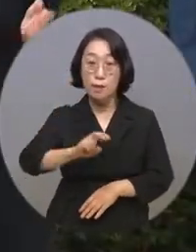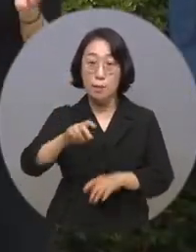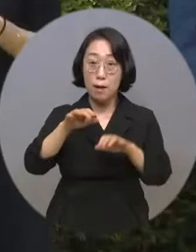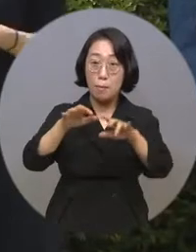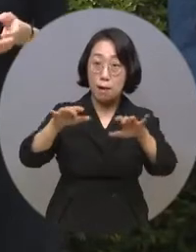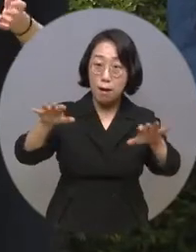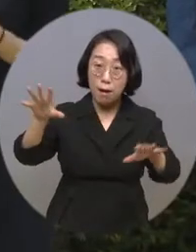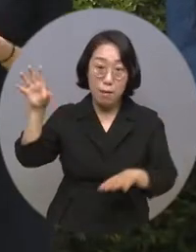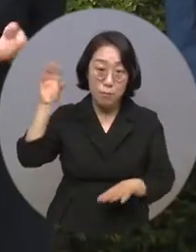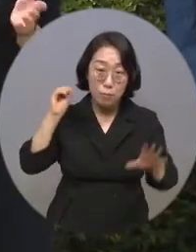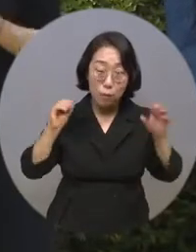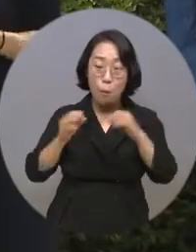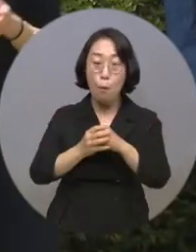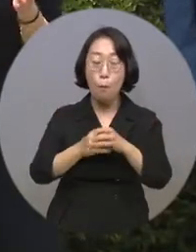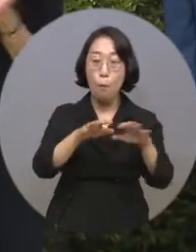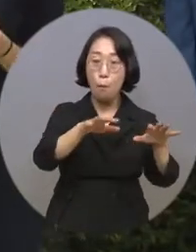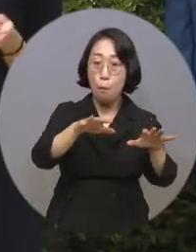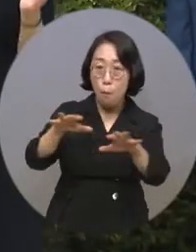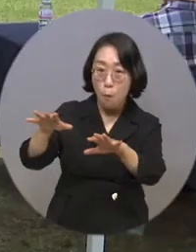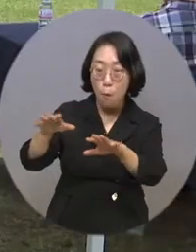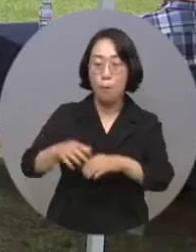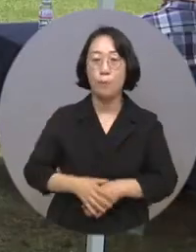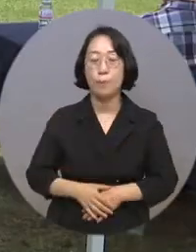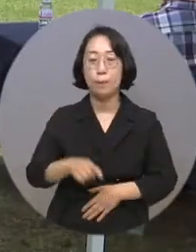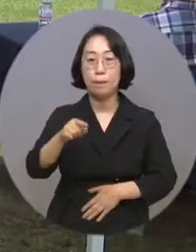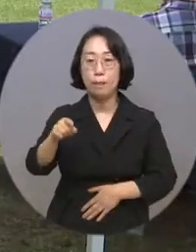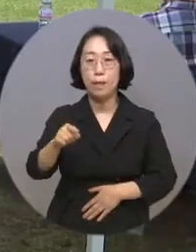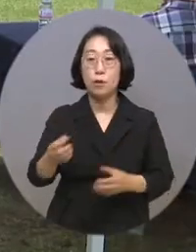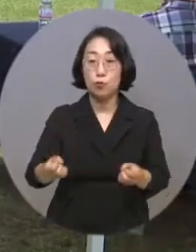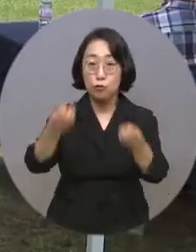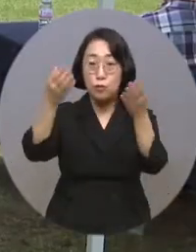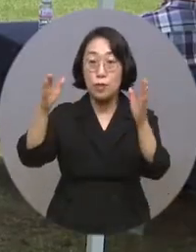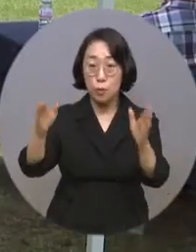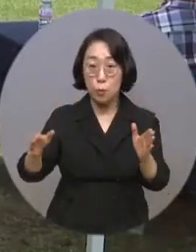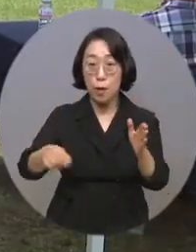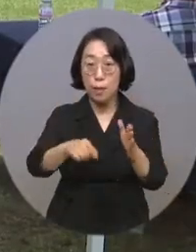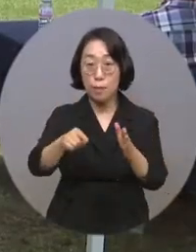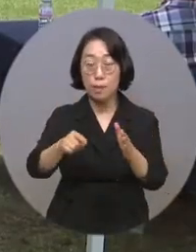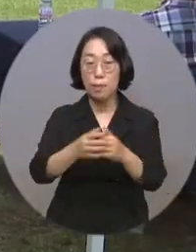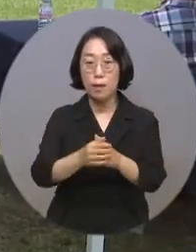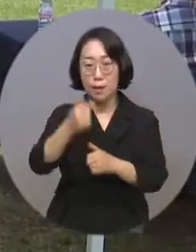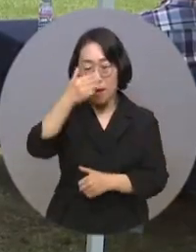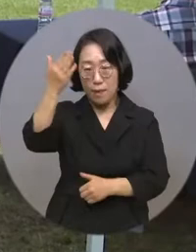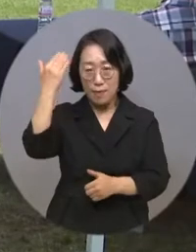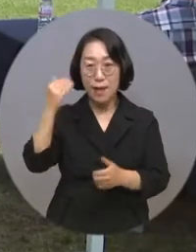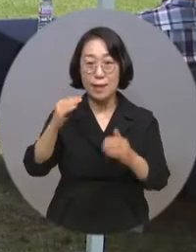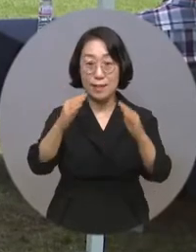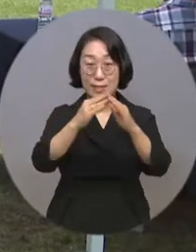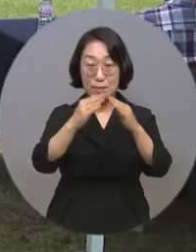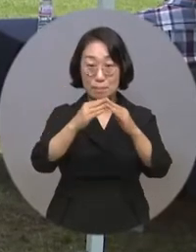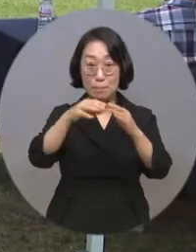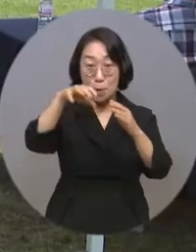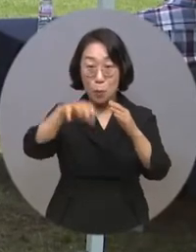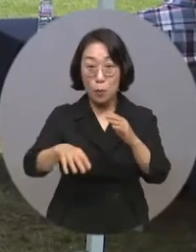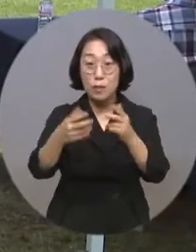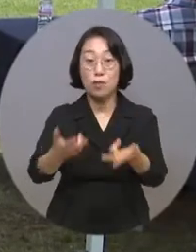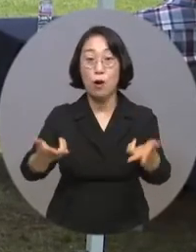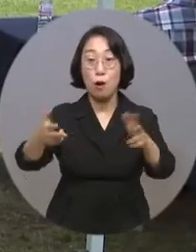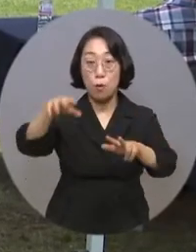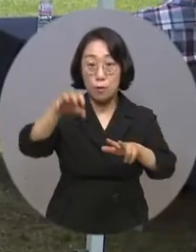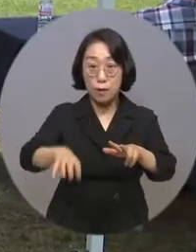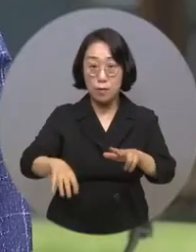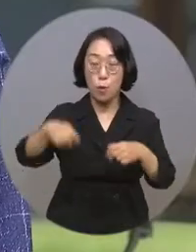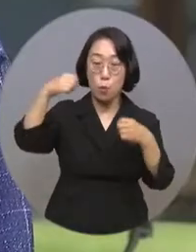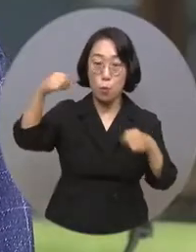시민들의 이목을 끌기에 충분했습니다. 본 축제 기간에는 전주 한옥마을 오목대 전통정원에서 메인 공연이